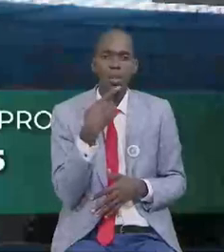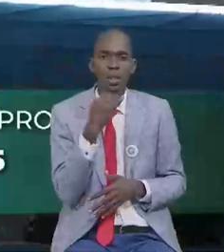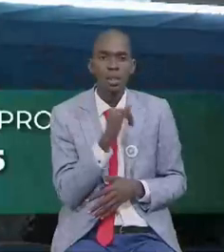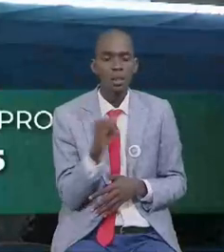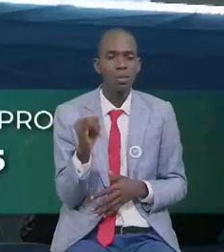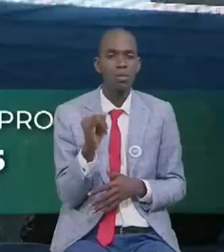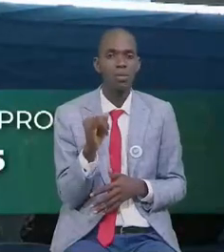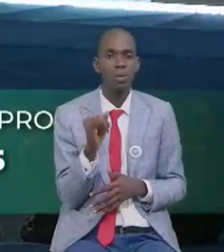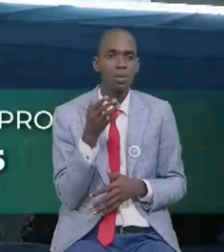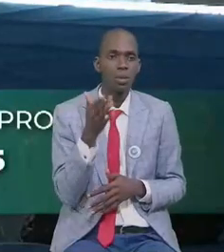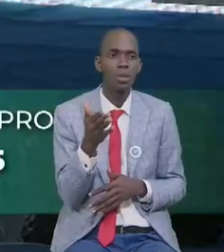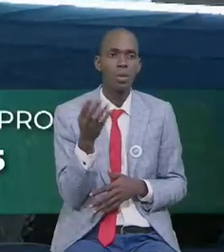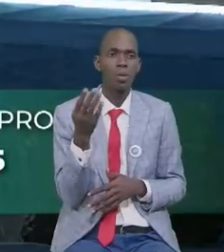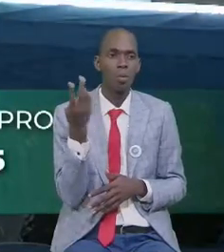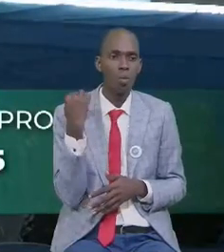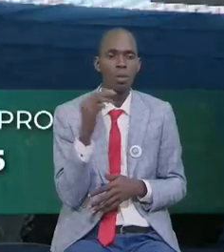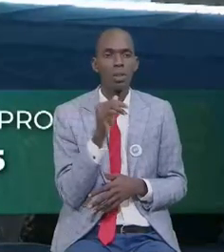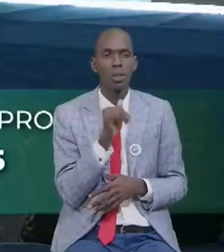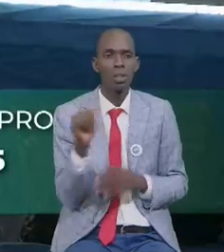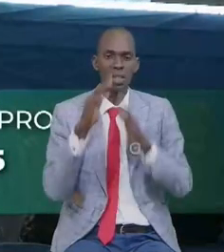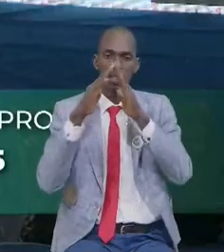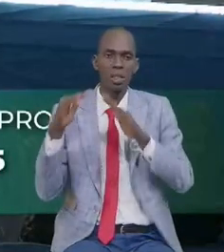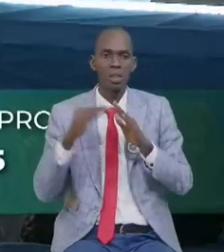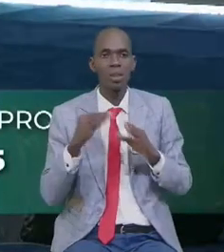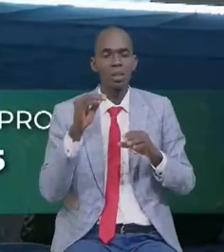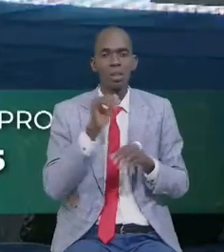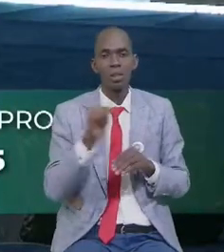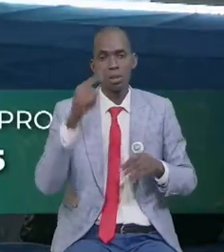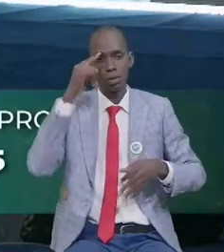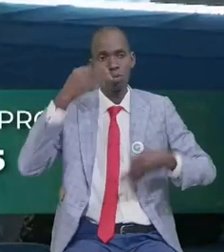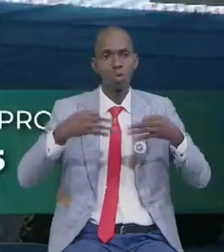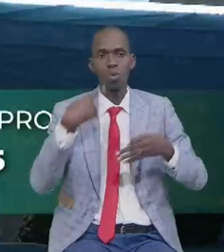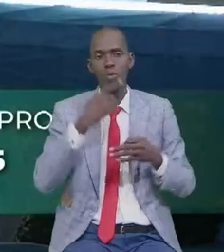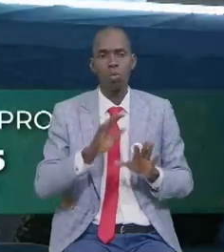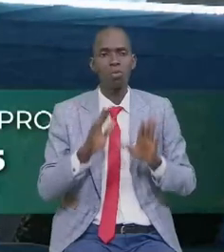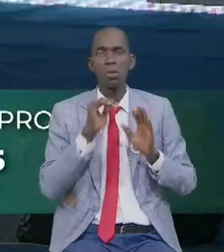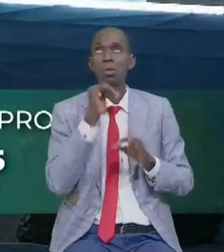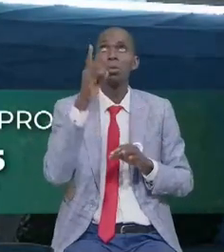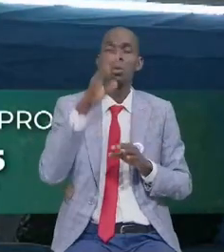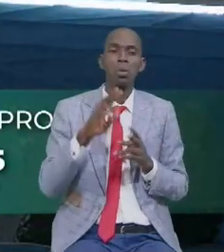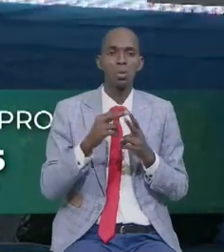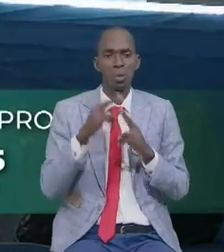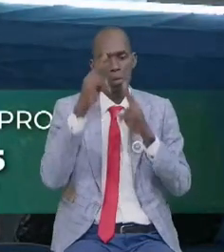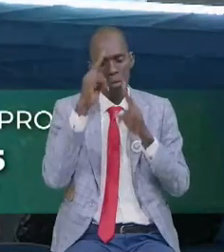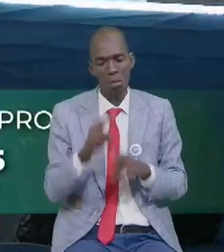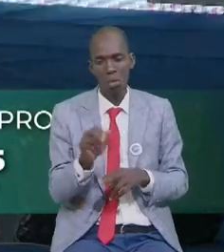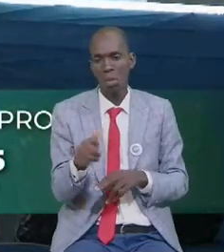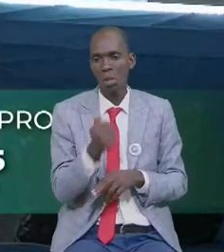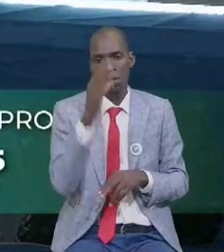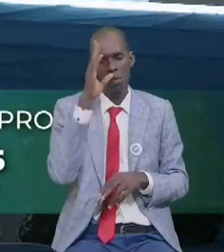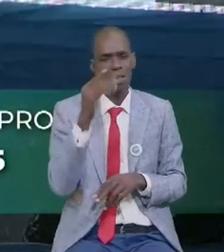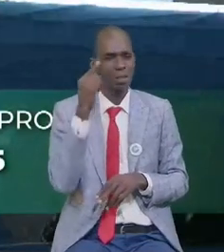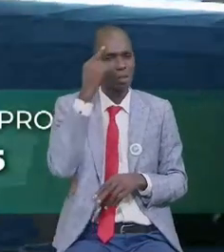une ville un juge qui ne craignait point Dieu et qui n'avait d'égard pour personne. Pense à